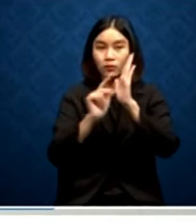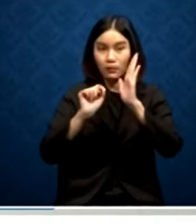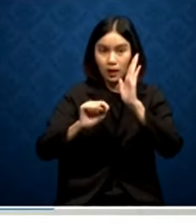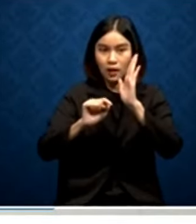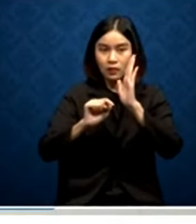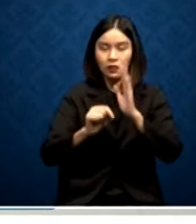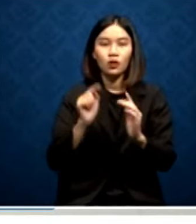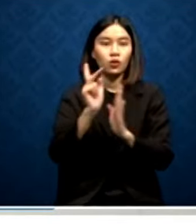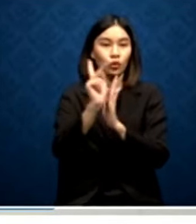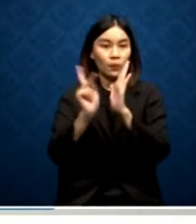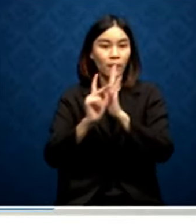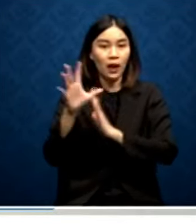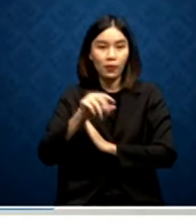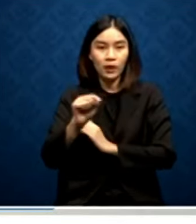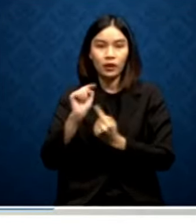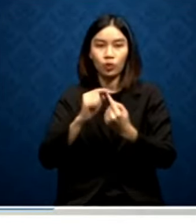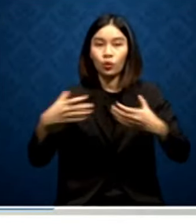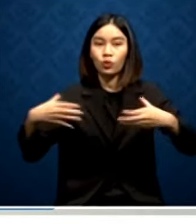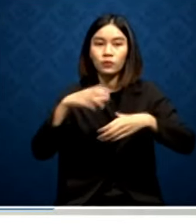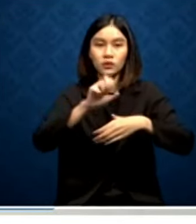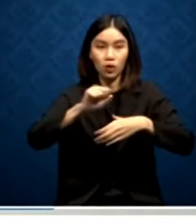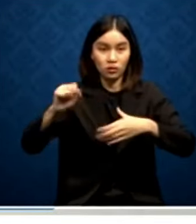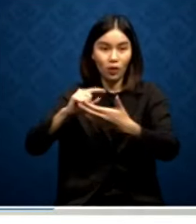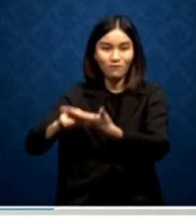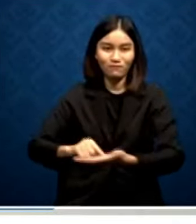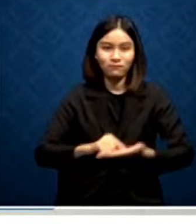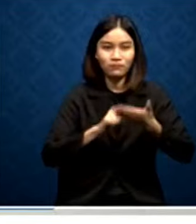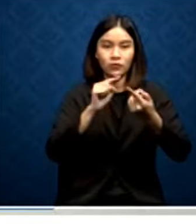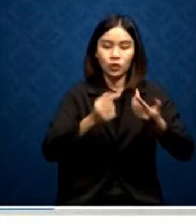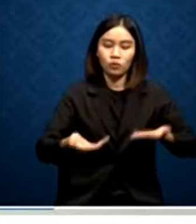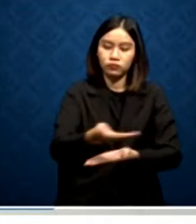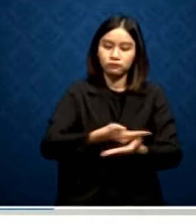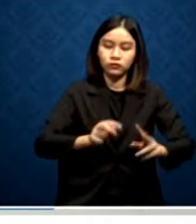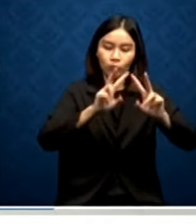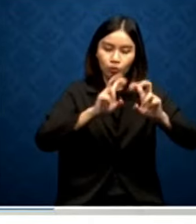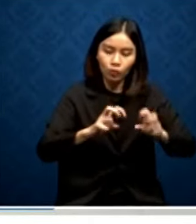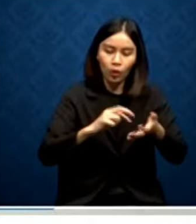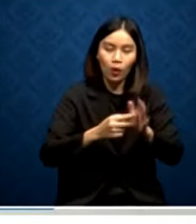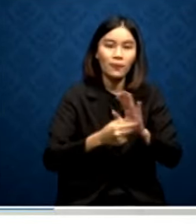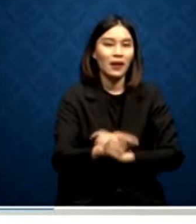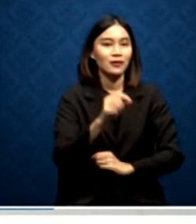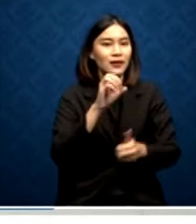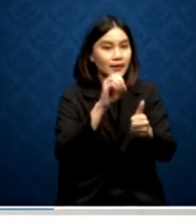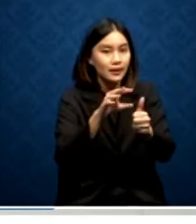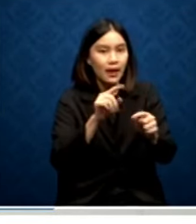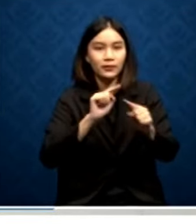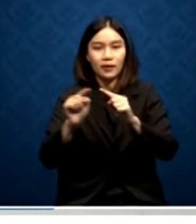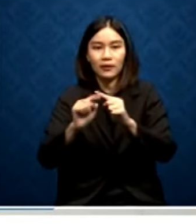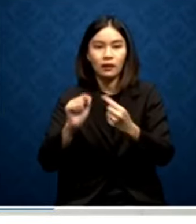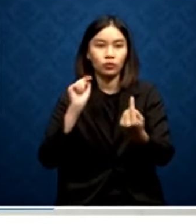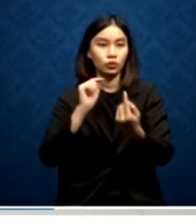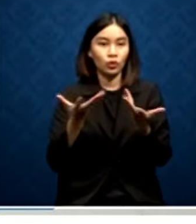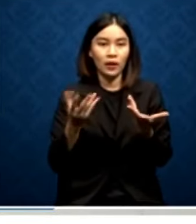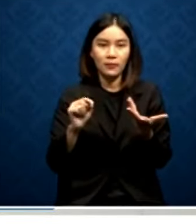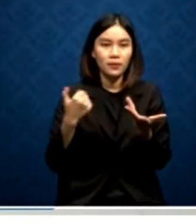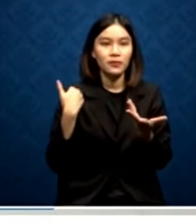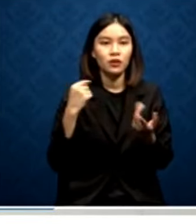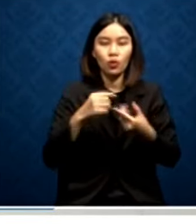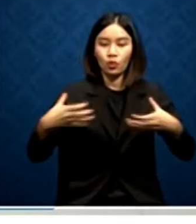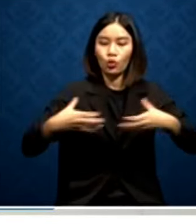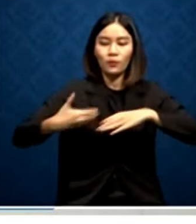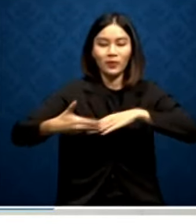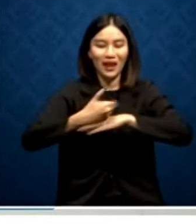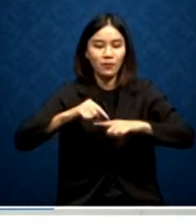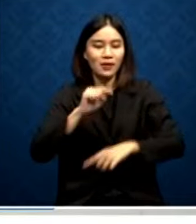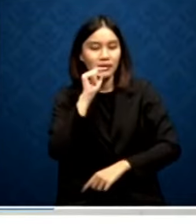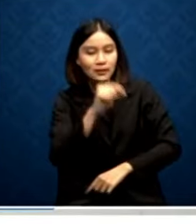ฉะนั้นกฎหมายที่มาจากผู้แทนราษฎรจะต้องถูกกั่นกรองโดยไม่มีคำชี้นำจากไม่ว่าจะพรรคการเมือง